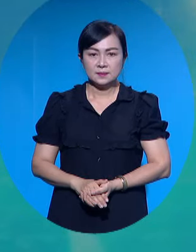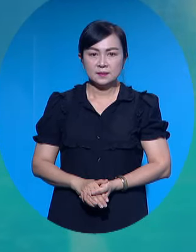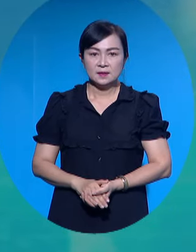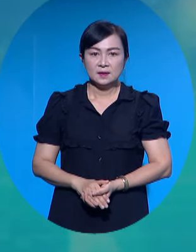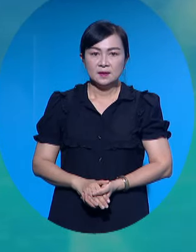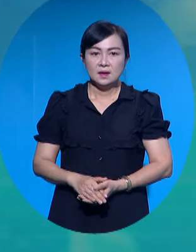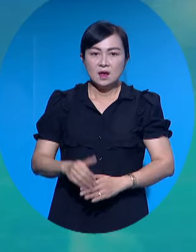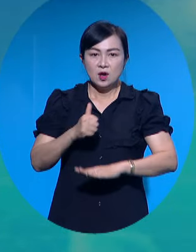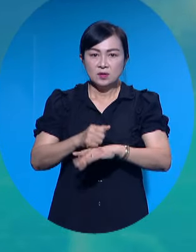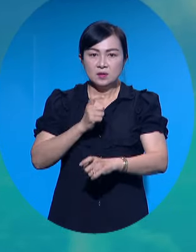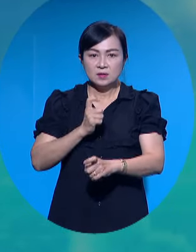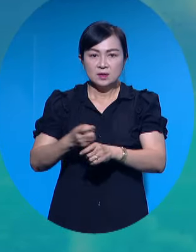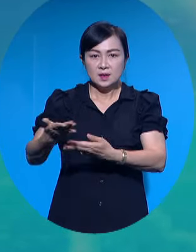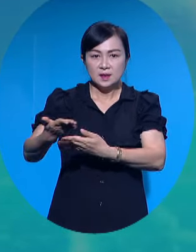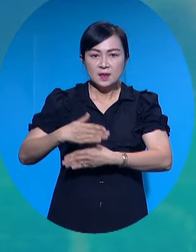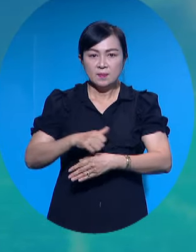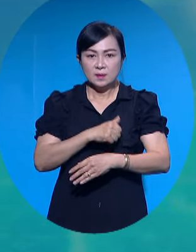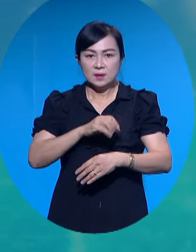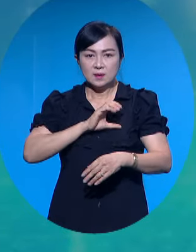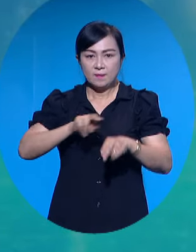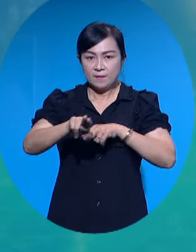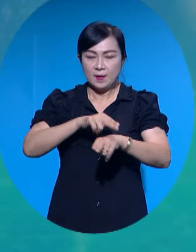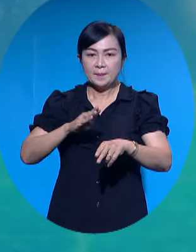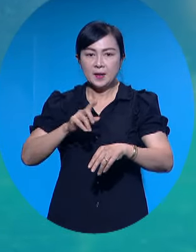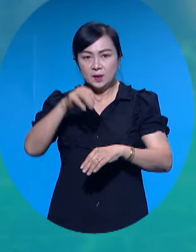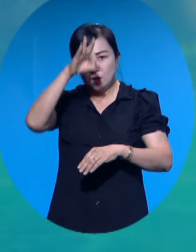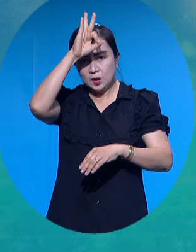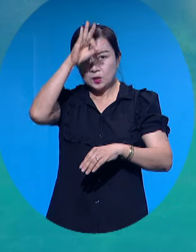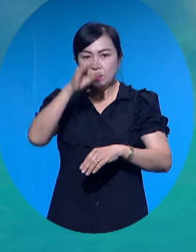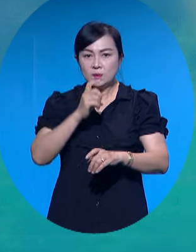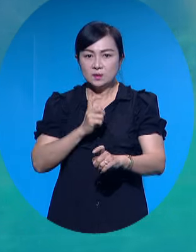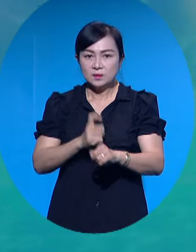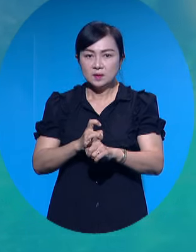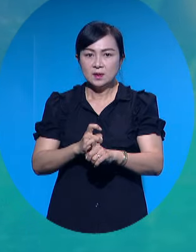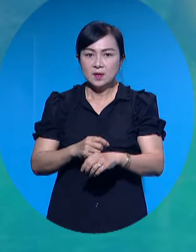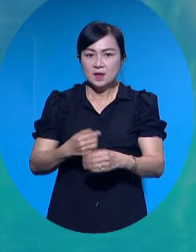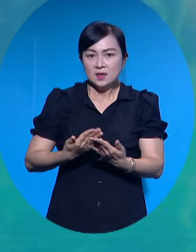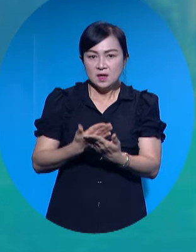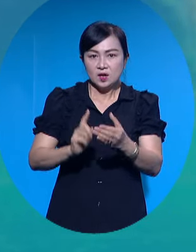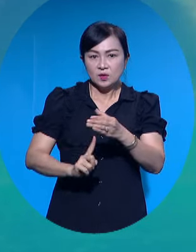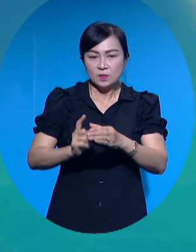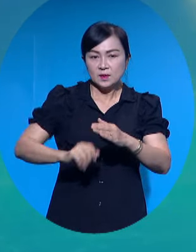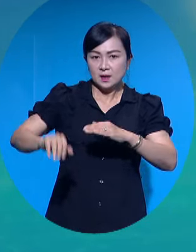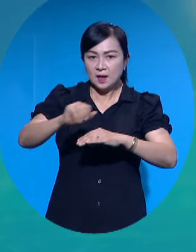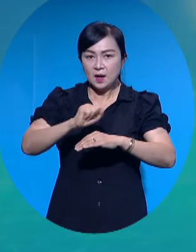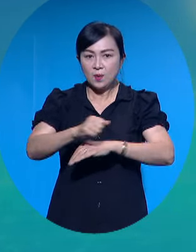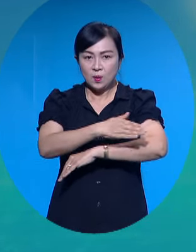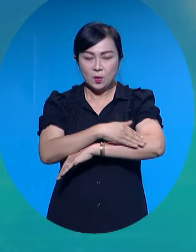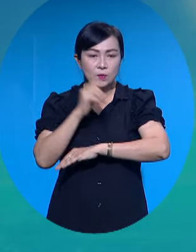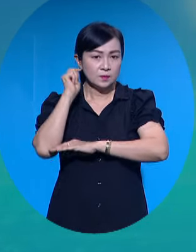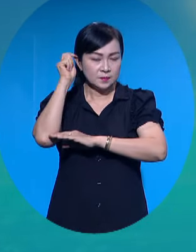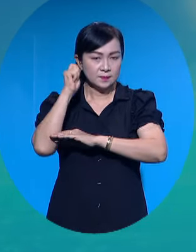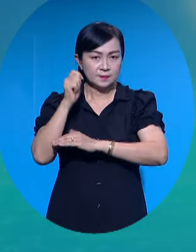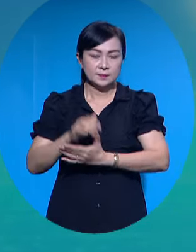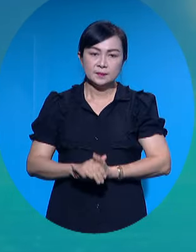Hôm qua, Thủ tướng Đức Olaf Scholz đã tiếp đón những người đồng cấp Pháp và Ba Lan tại thủ đô Berlin trong nỗ lực thể hiện sự thống nhất của châu Âu trong việc hỗ trợ